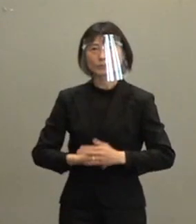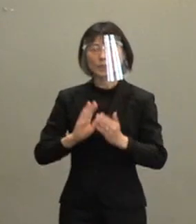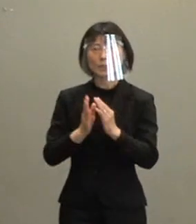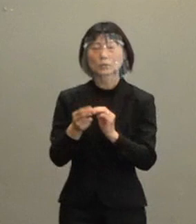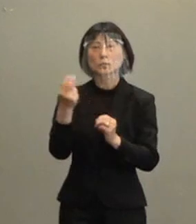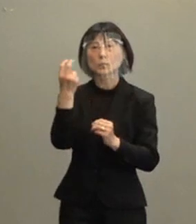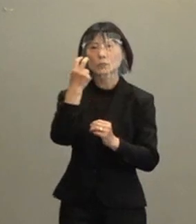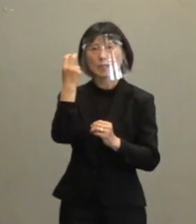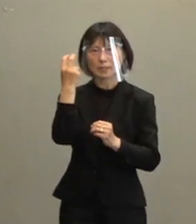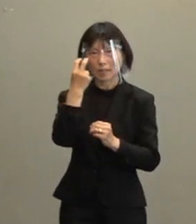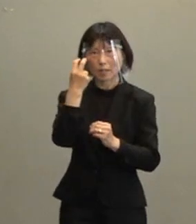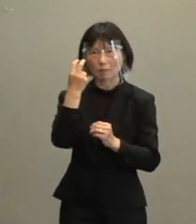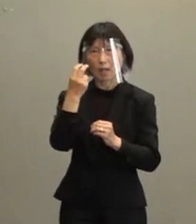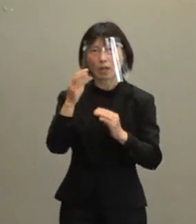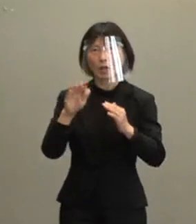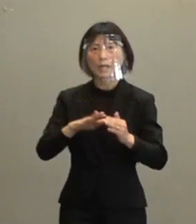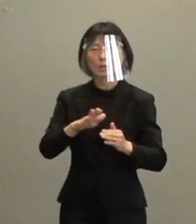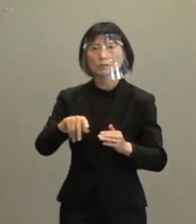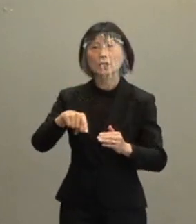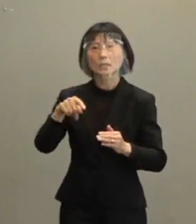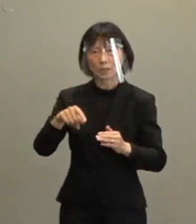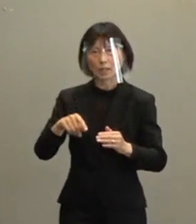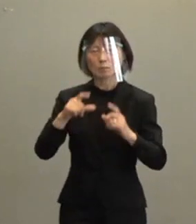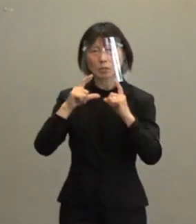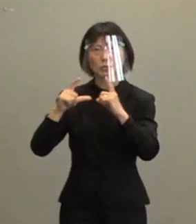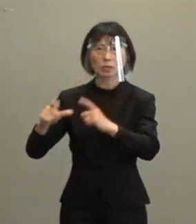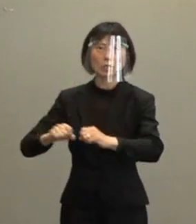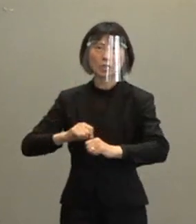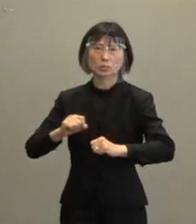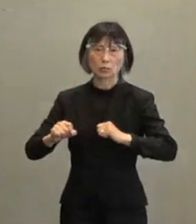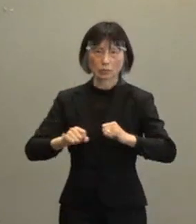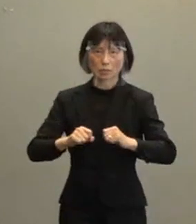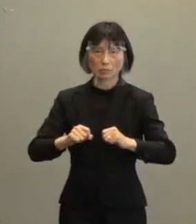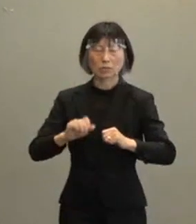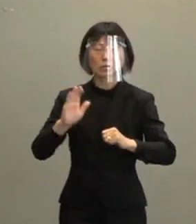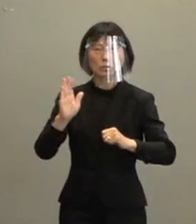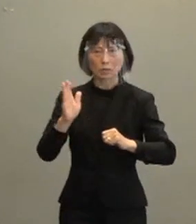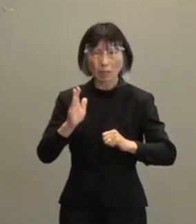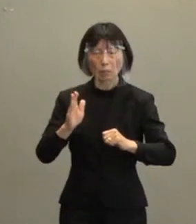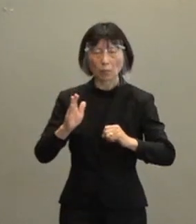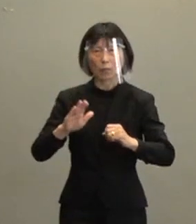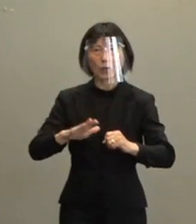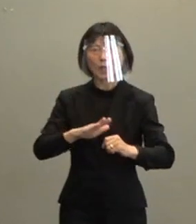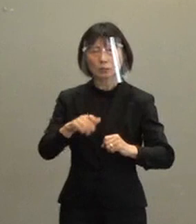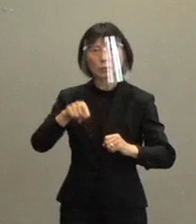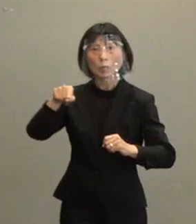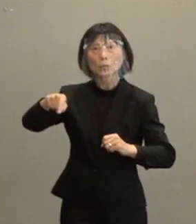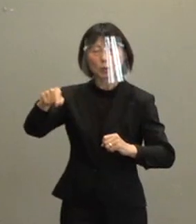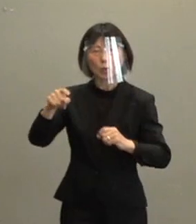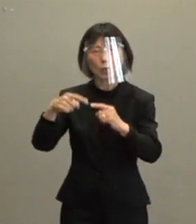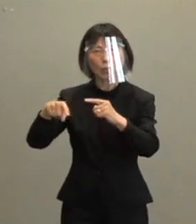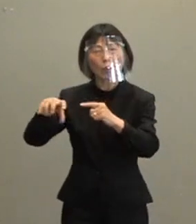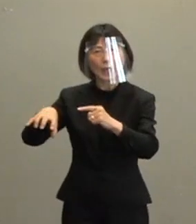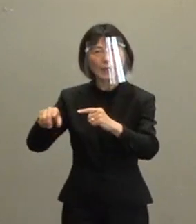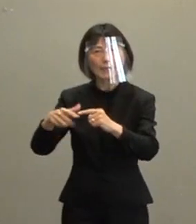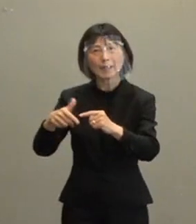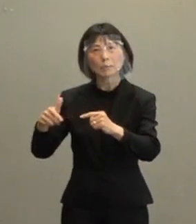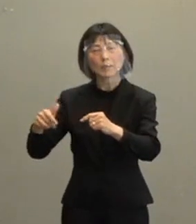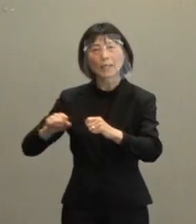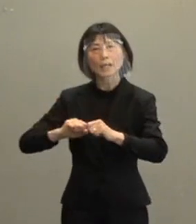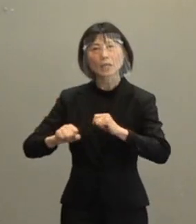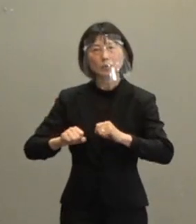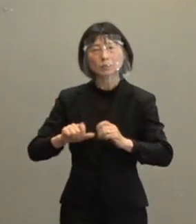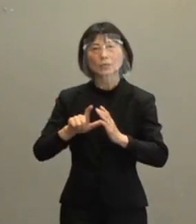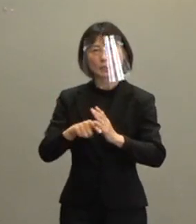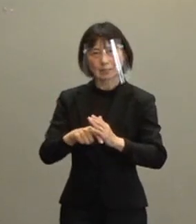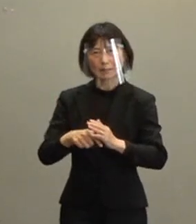調査では、園庭でマスクなしで活動しているにもかかわらず、園の外に出て公園等で活動する場合は